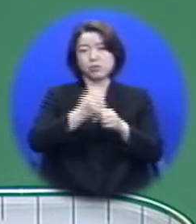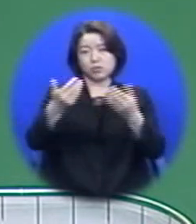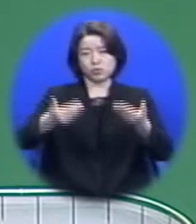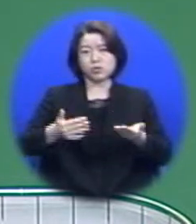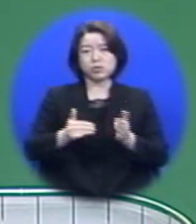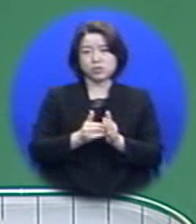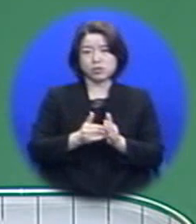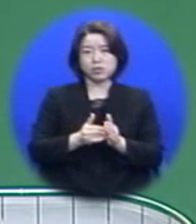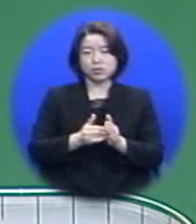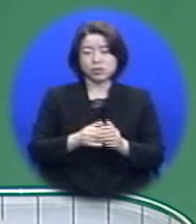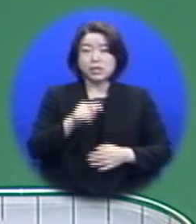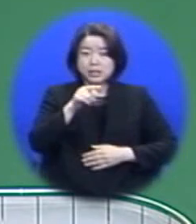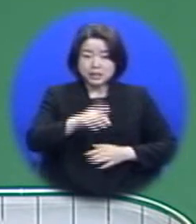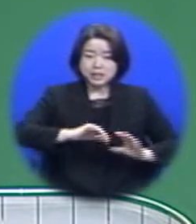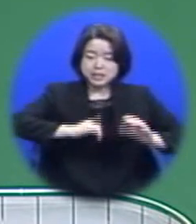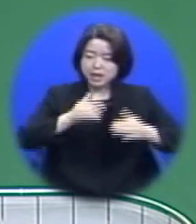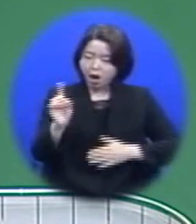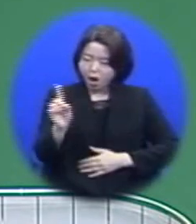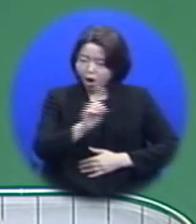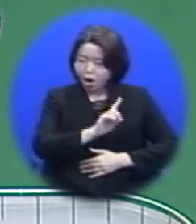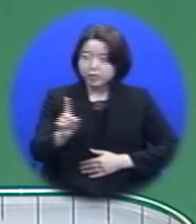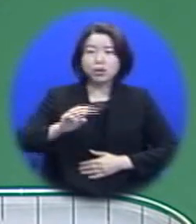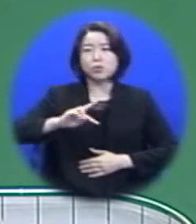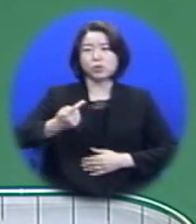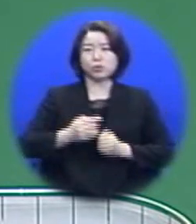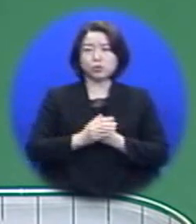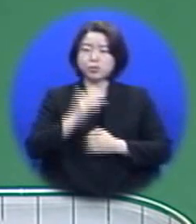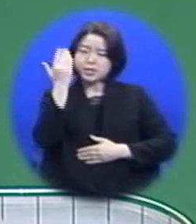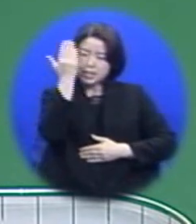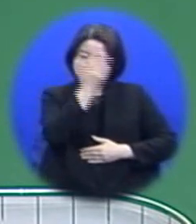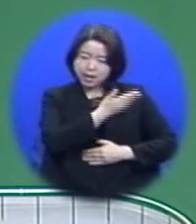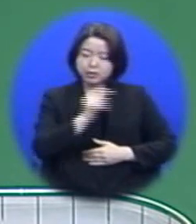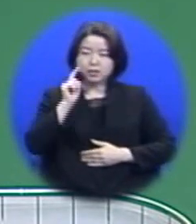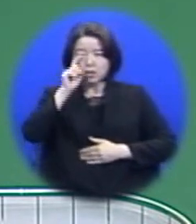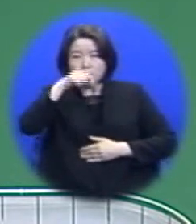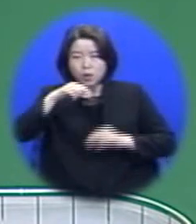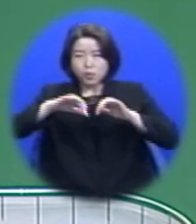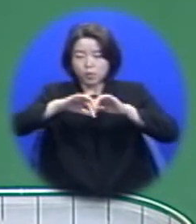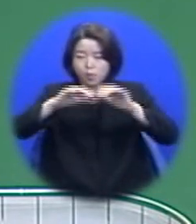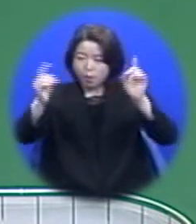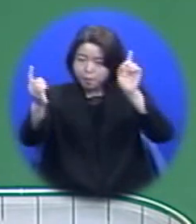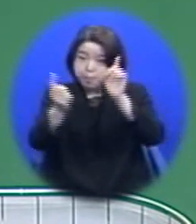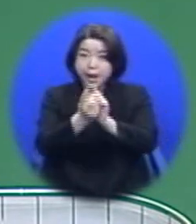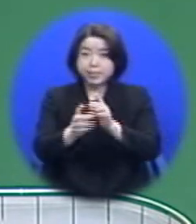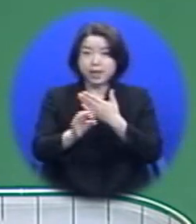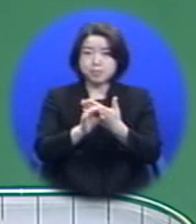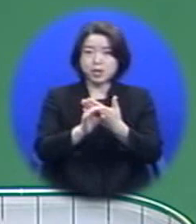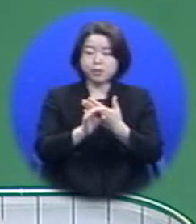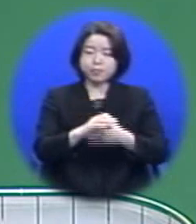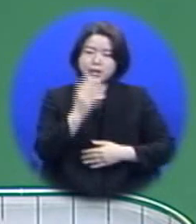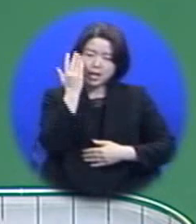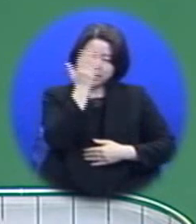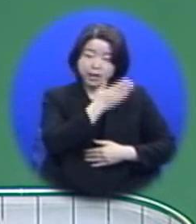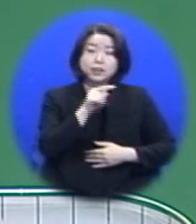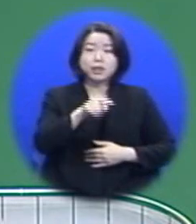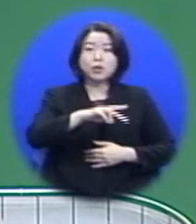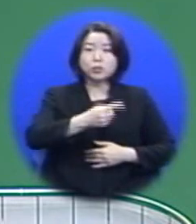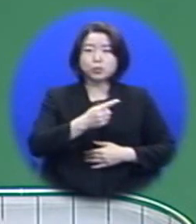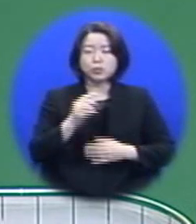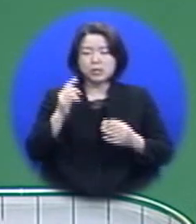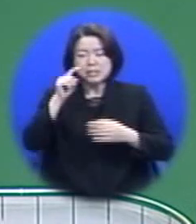만드셨습니다이 세상에 어떤 것도 깨끗한 것과 더러운 것이 이렇게 만나면 깨끗한게 더러워지게